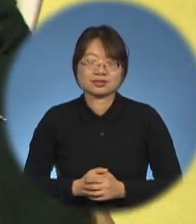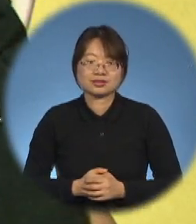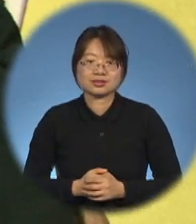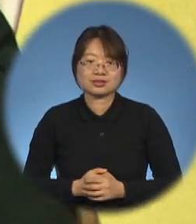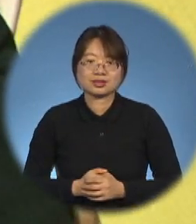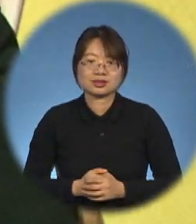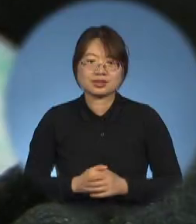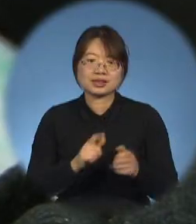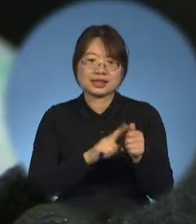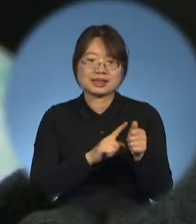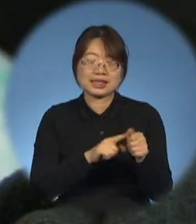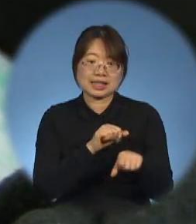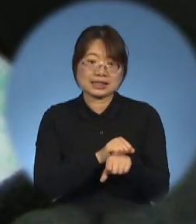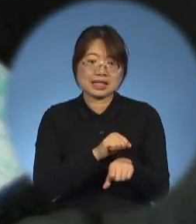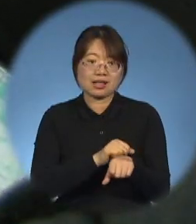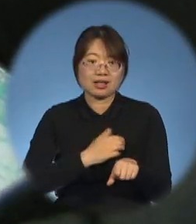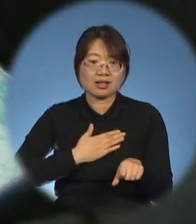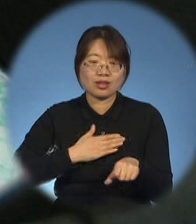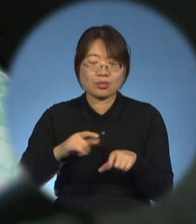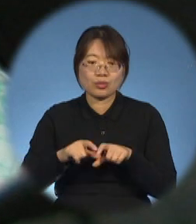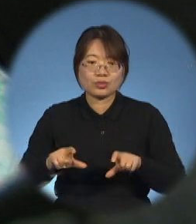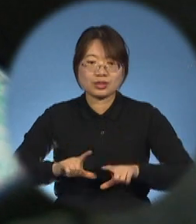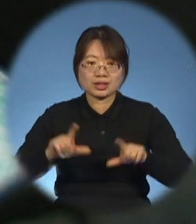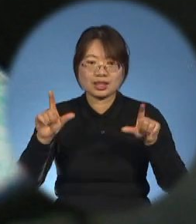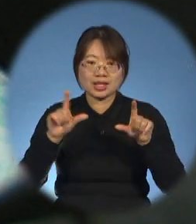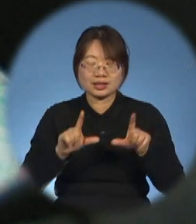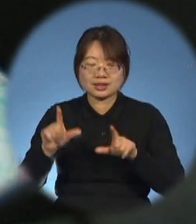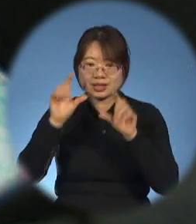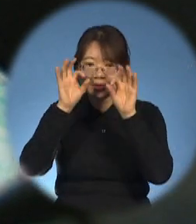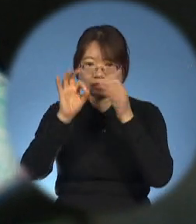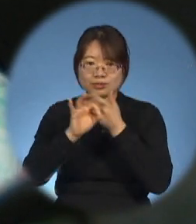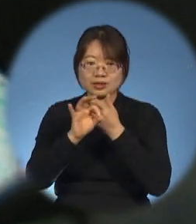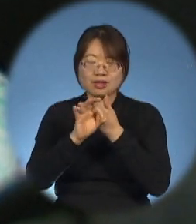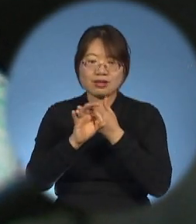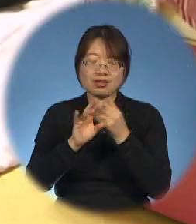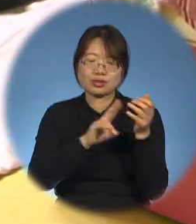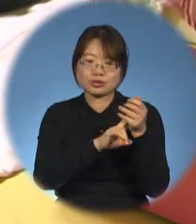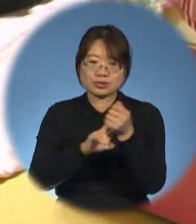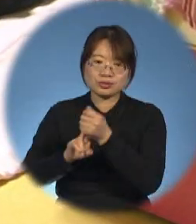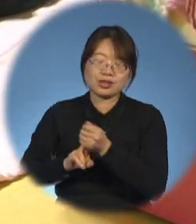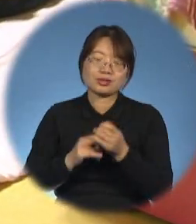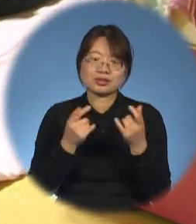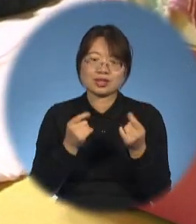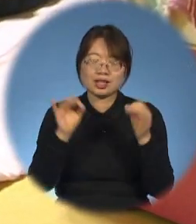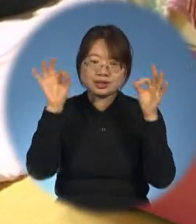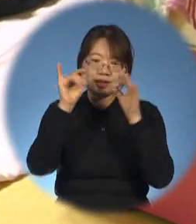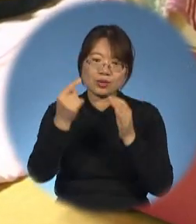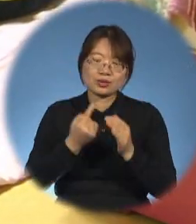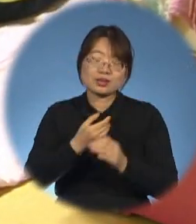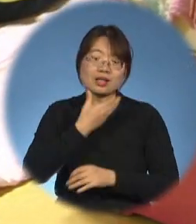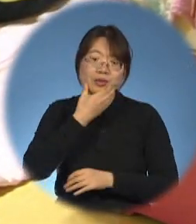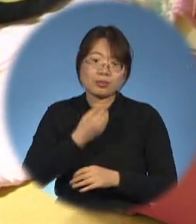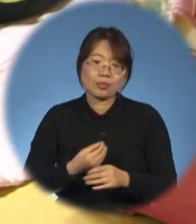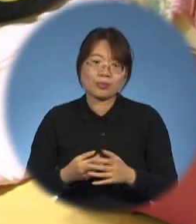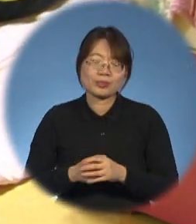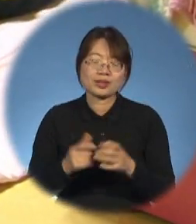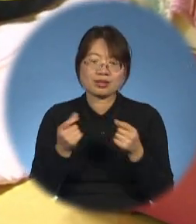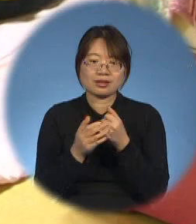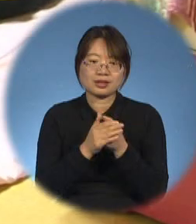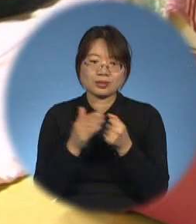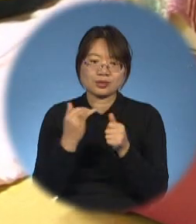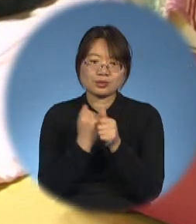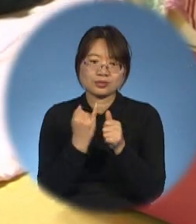많이 어선 님 보통의 날들을 지내다 보면 숨바꼭질 하듯 찾아온 은행 벅 몸에 대해서